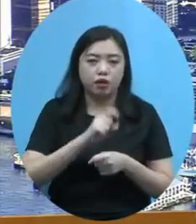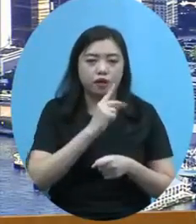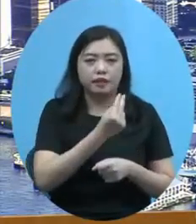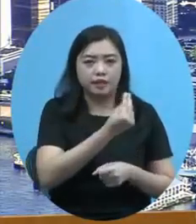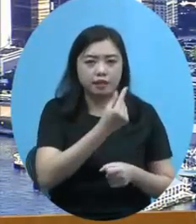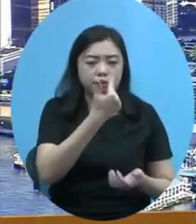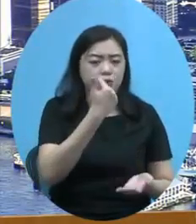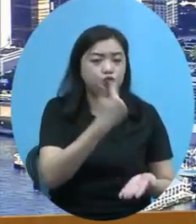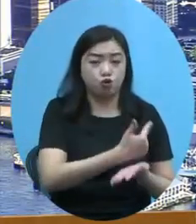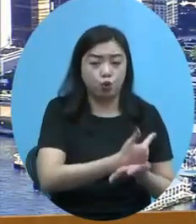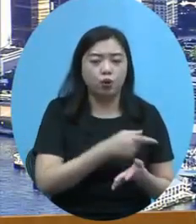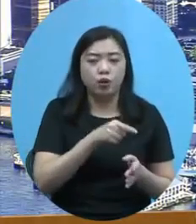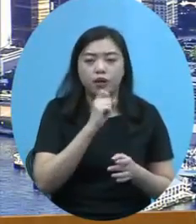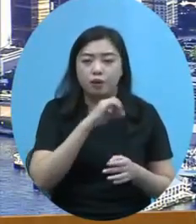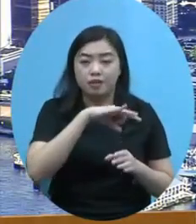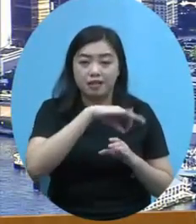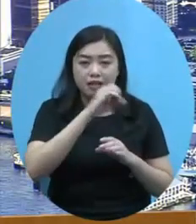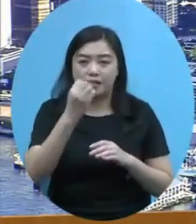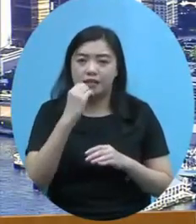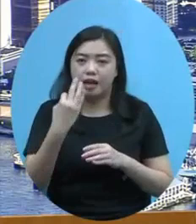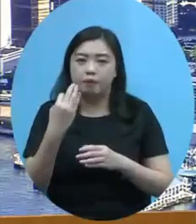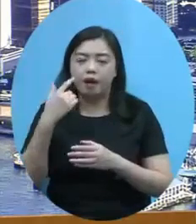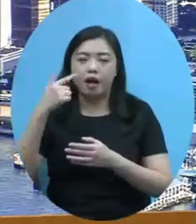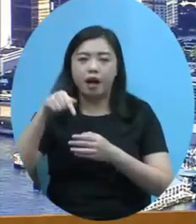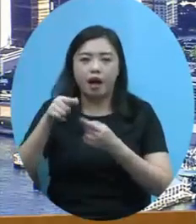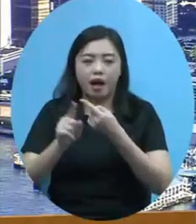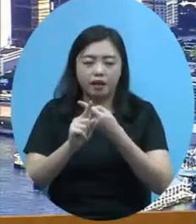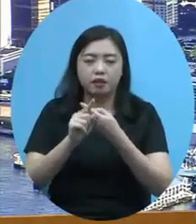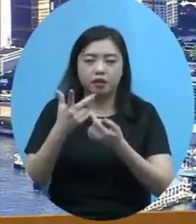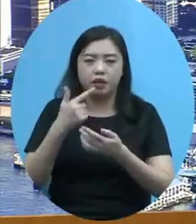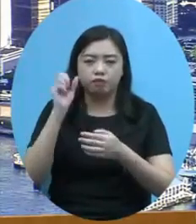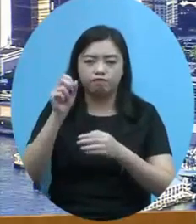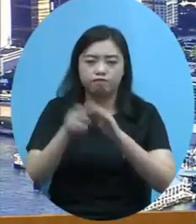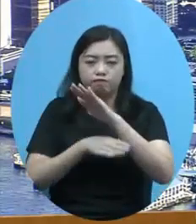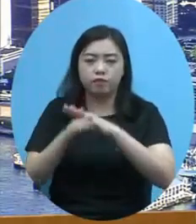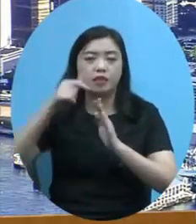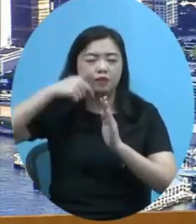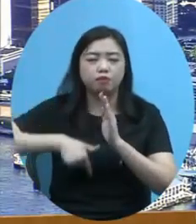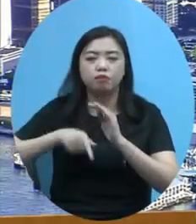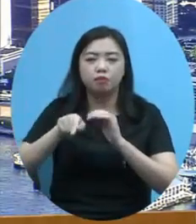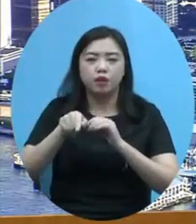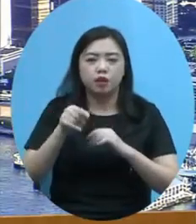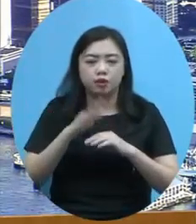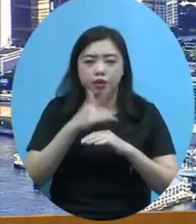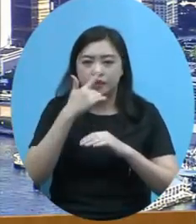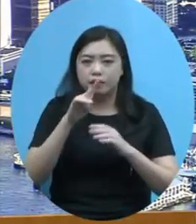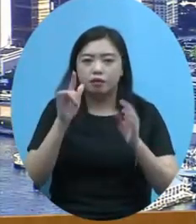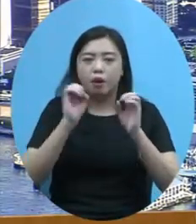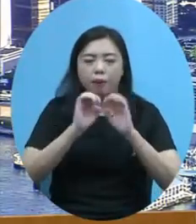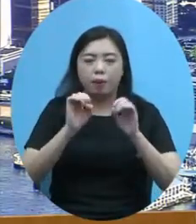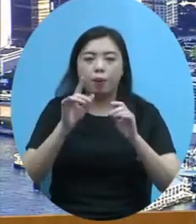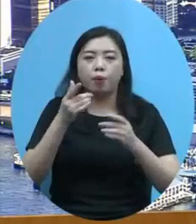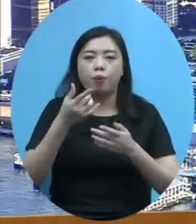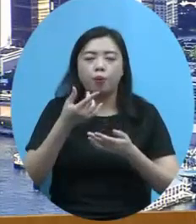重病人，其中3名的危殆病人現在正是在深切治療部的。昨天亦都沒有任何新情報的離世個